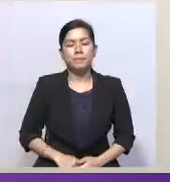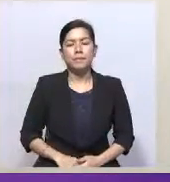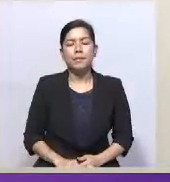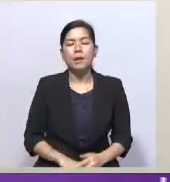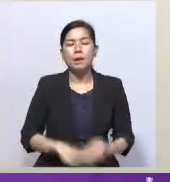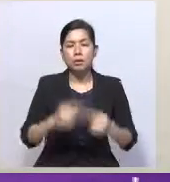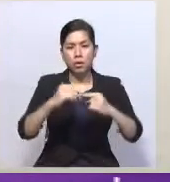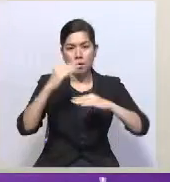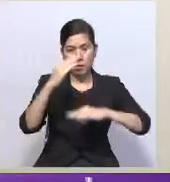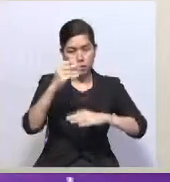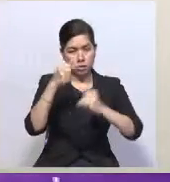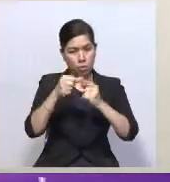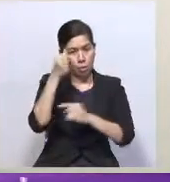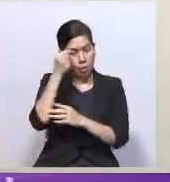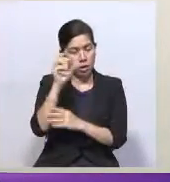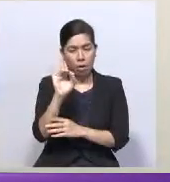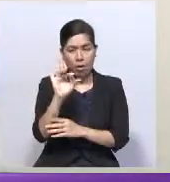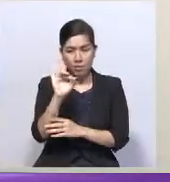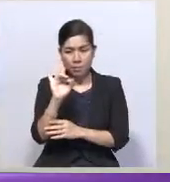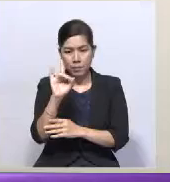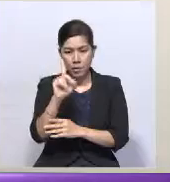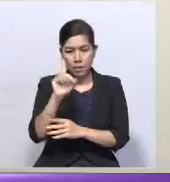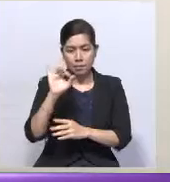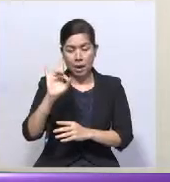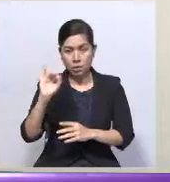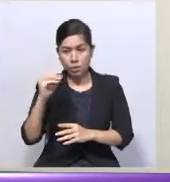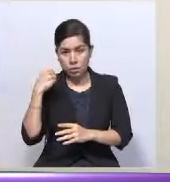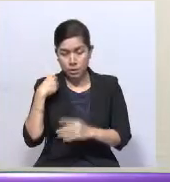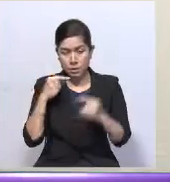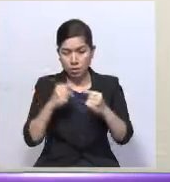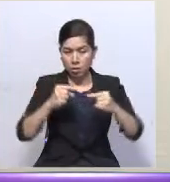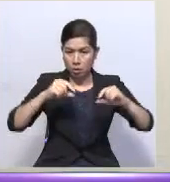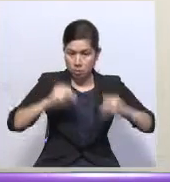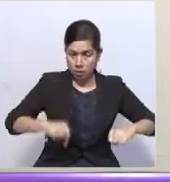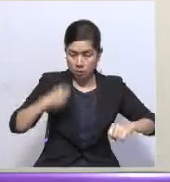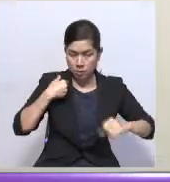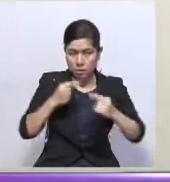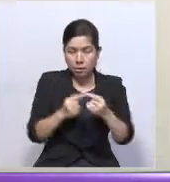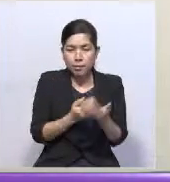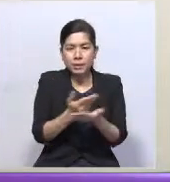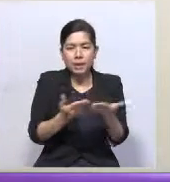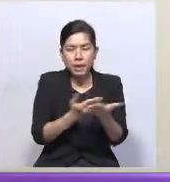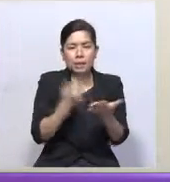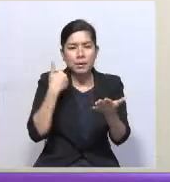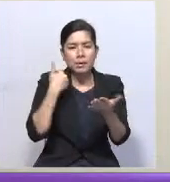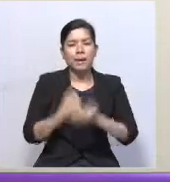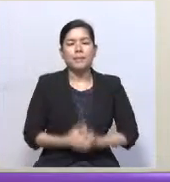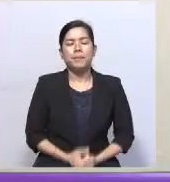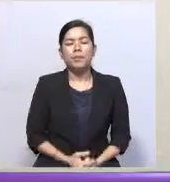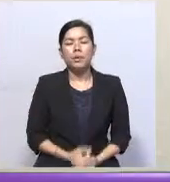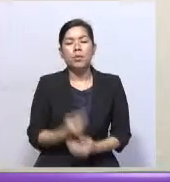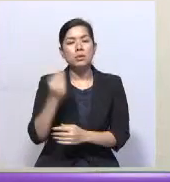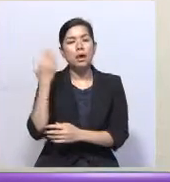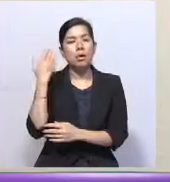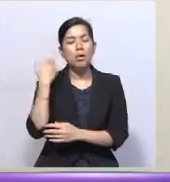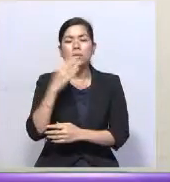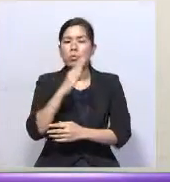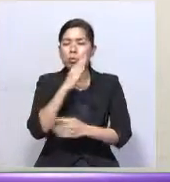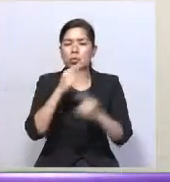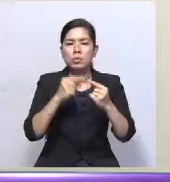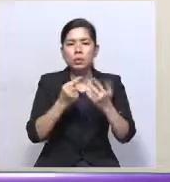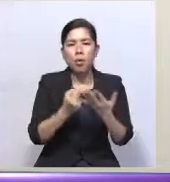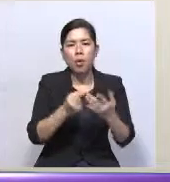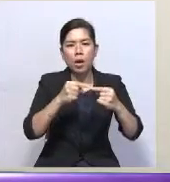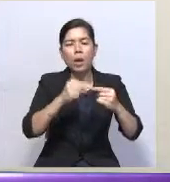วันที่ให้เจ้าหน้าที่เนี่ยจะพิจารณาว่าอนุญาตหรือไม่อนุญาตคือของเดิมเนี่ยคนที่ไม่รับอนุญาตเนี่ยก็จะต้องมาแ